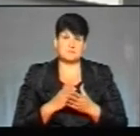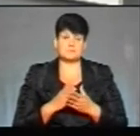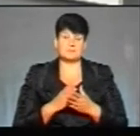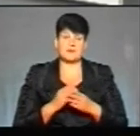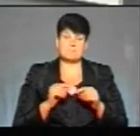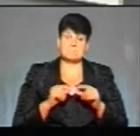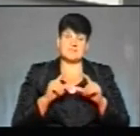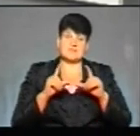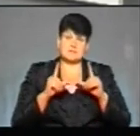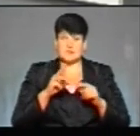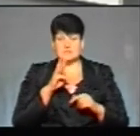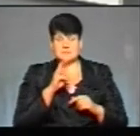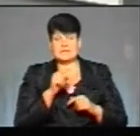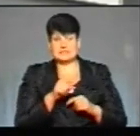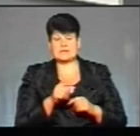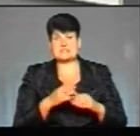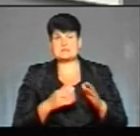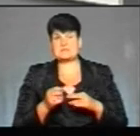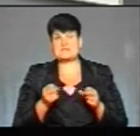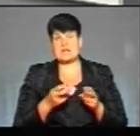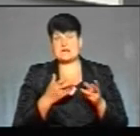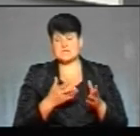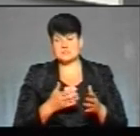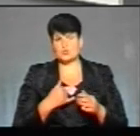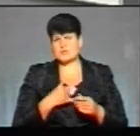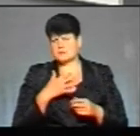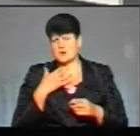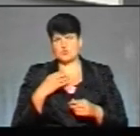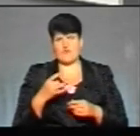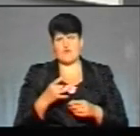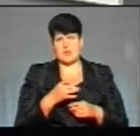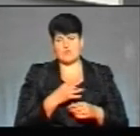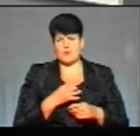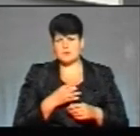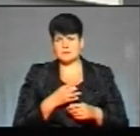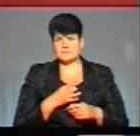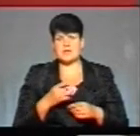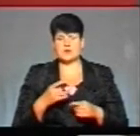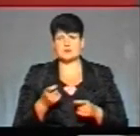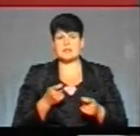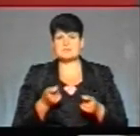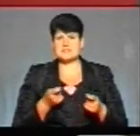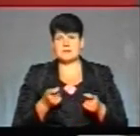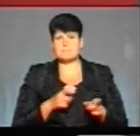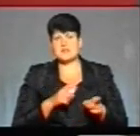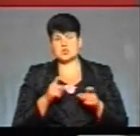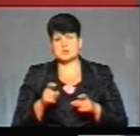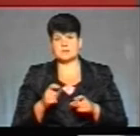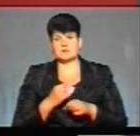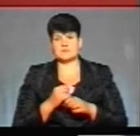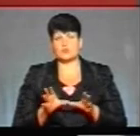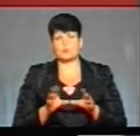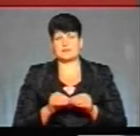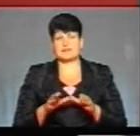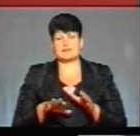чи іншу заробітну плату для тих чи інших спеціалістів. І в нас дуже багато в районах, з районних адміністрацій перейшли спеціалісти працювати в об'єднані територіальні